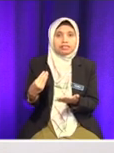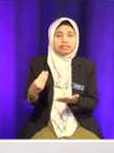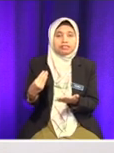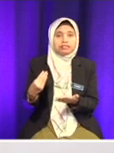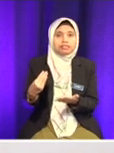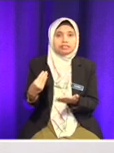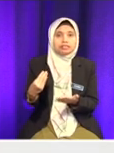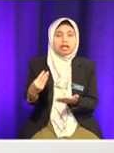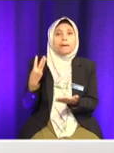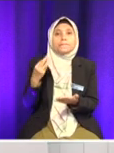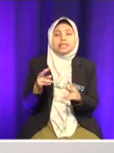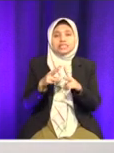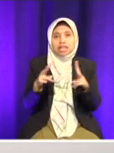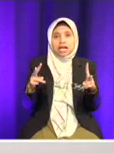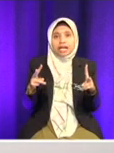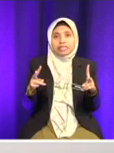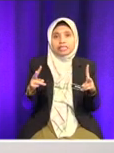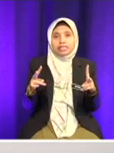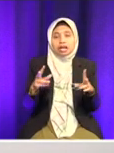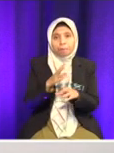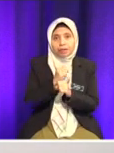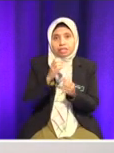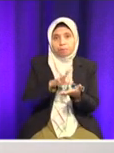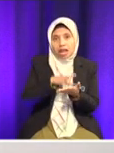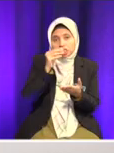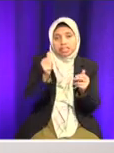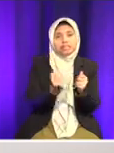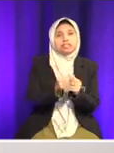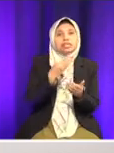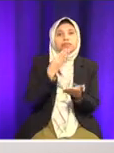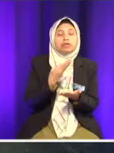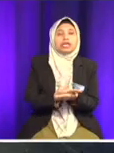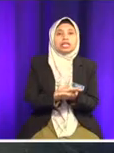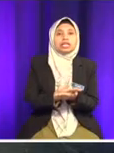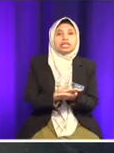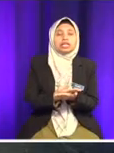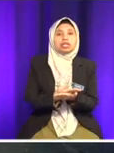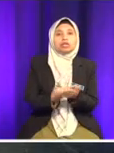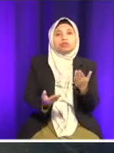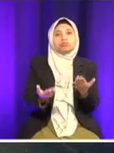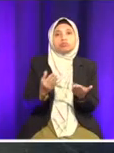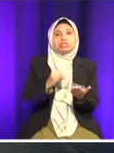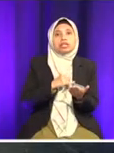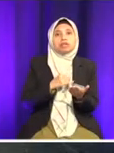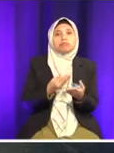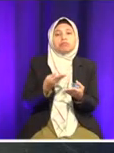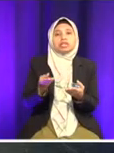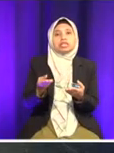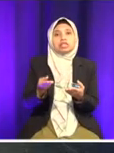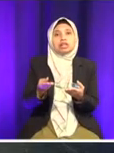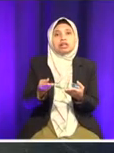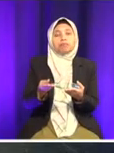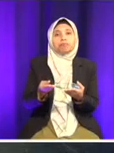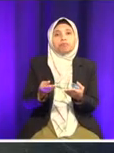mereka dapat belajar dengan baik hari Oke Dan mungkin peluang kepada Naim nasi gua